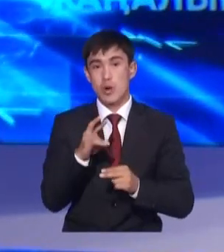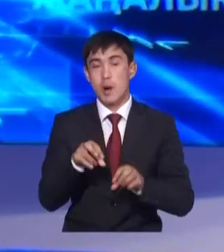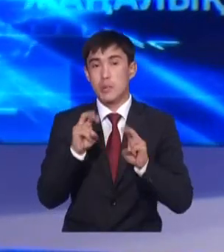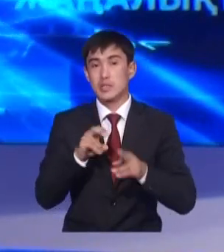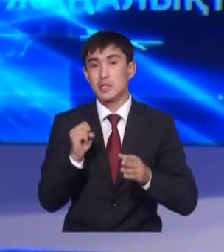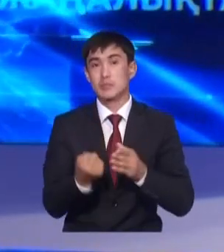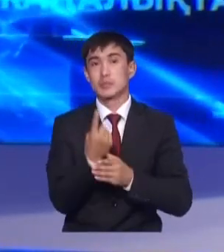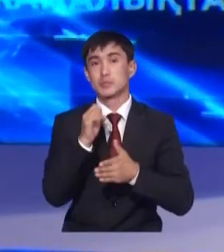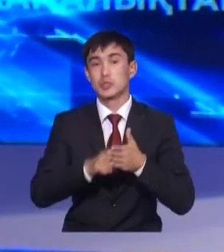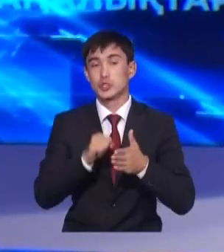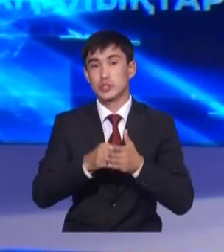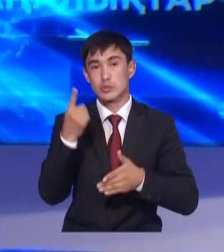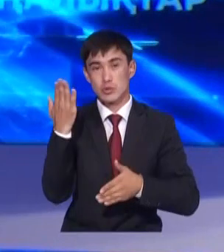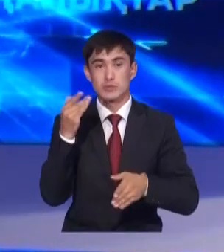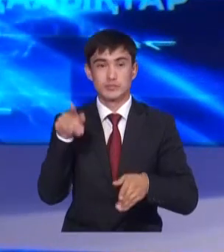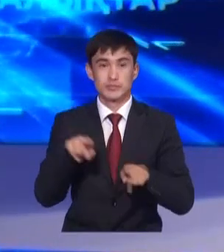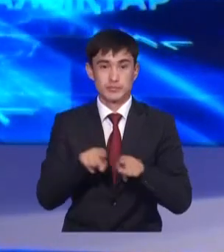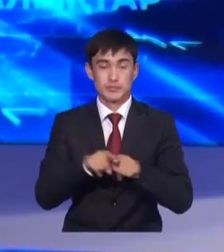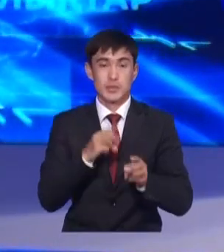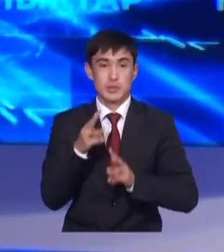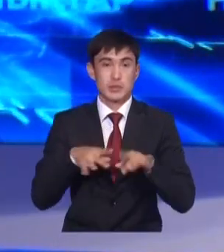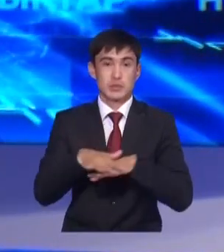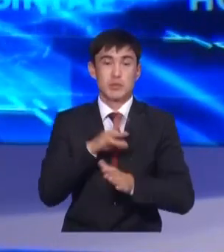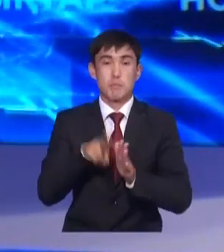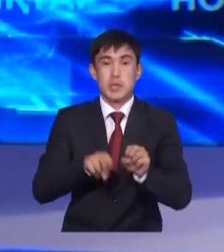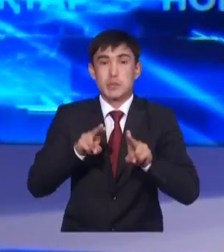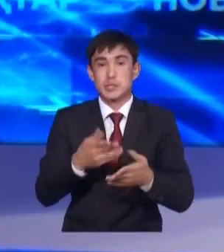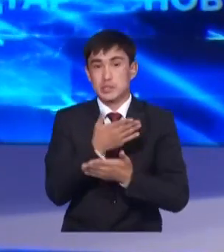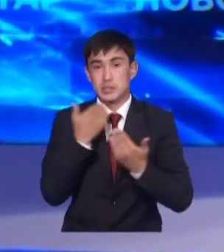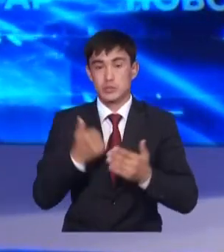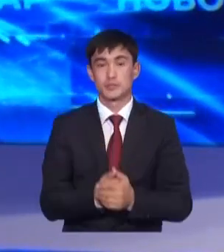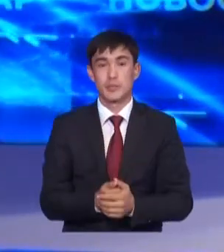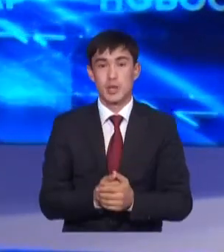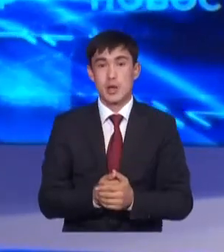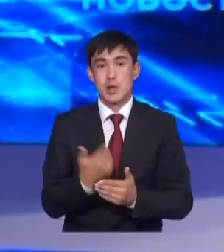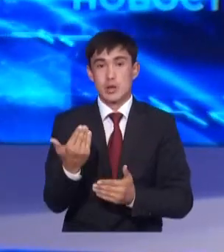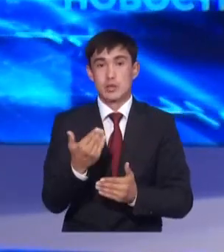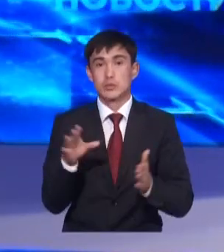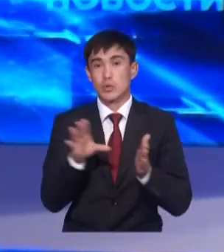апаттардың шығу себебі баяғы сол тұрғындардың өрт қауіпсіздігі ережесін ескермеуінен туындайды.